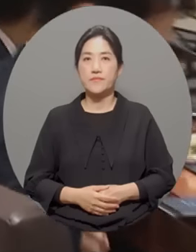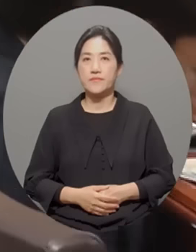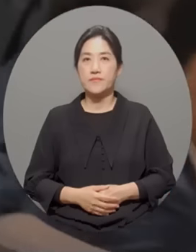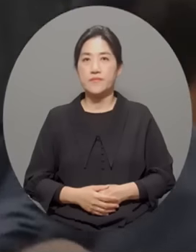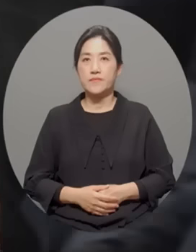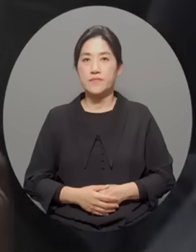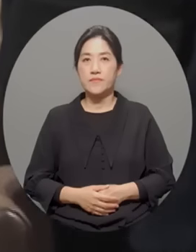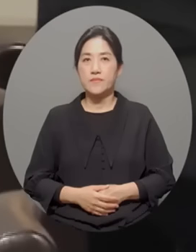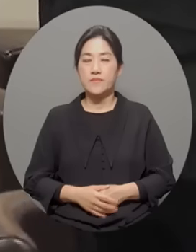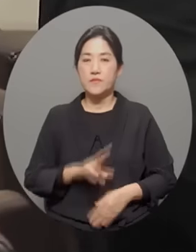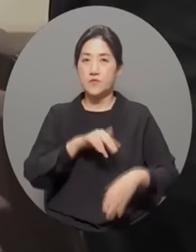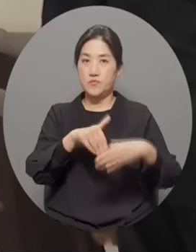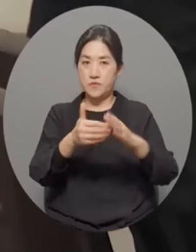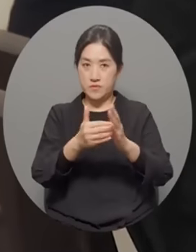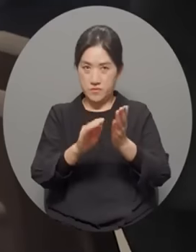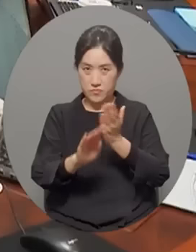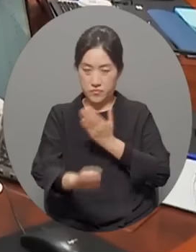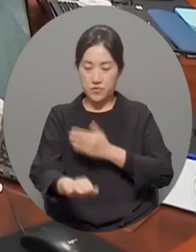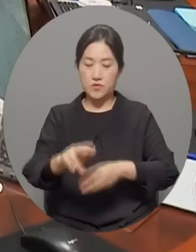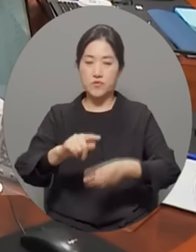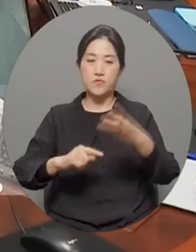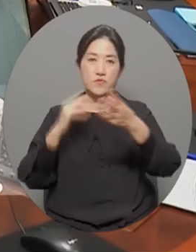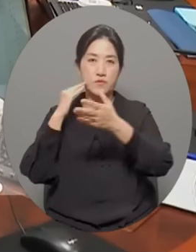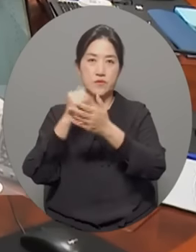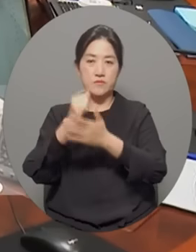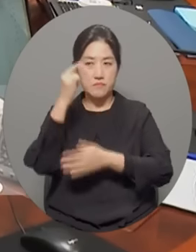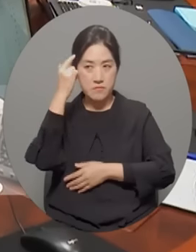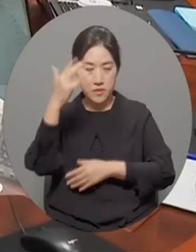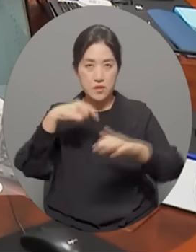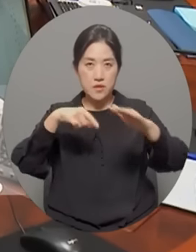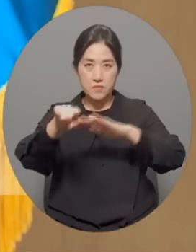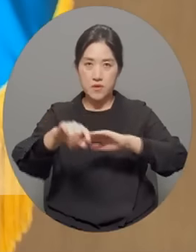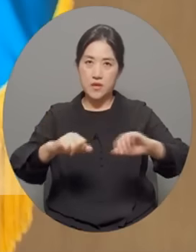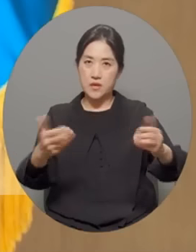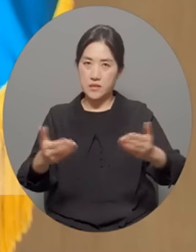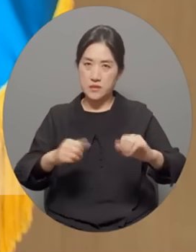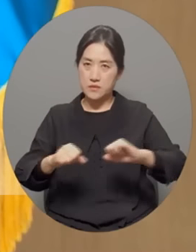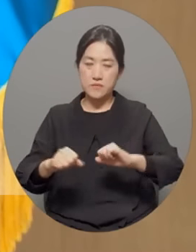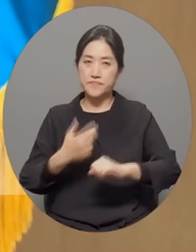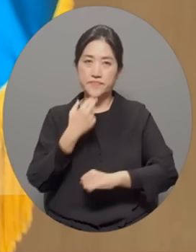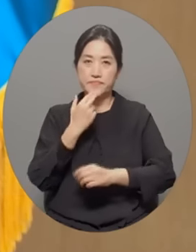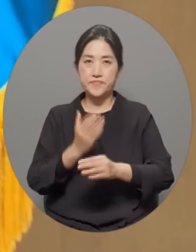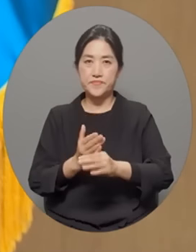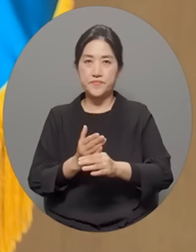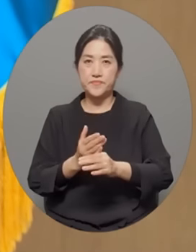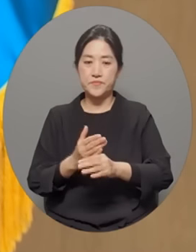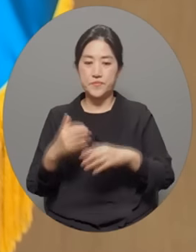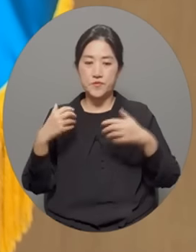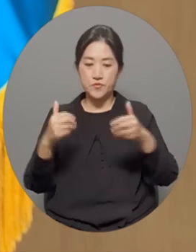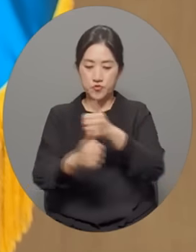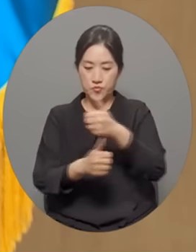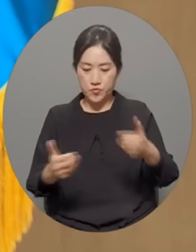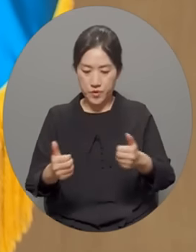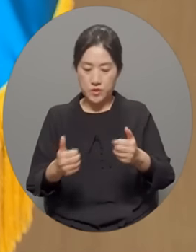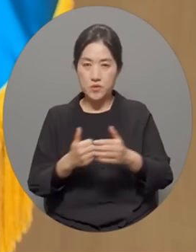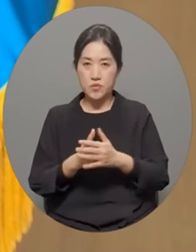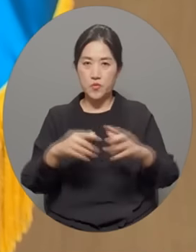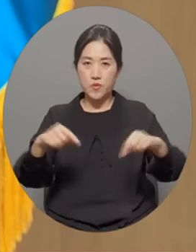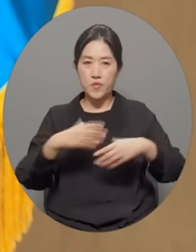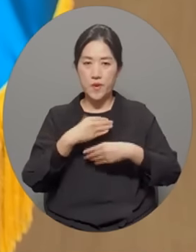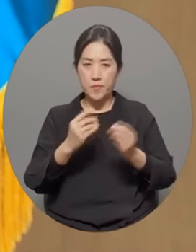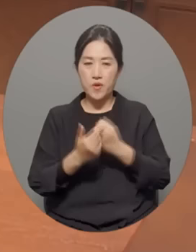총선 이후 윤성열 대통령은 8일째 외부 일정을 잡지 않고 있습니다 국무회의나 최소한의 외교안보